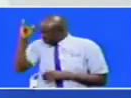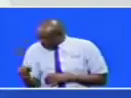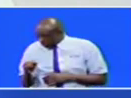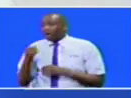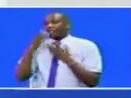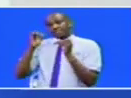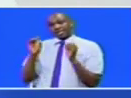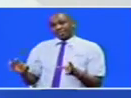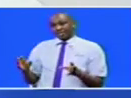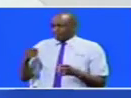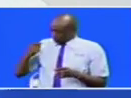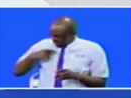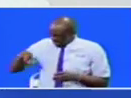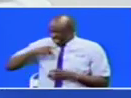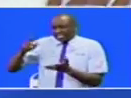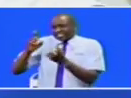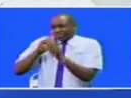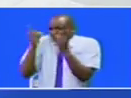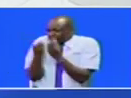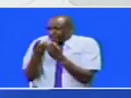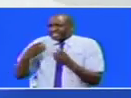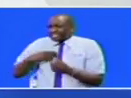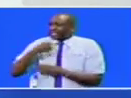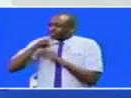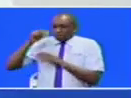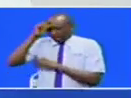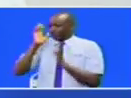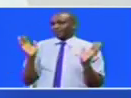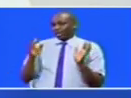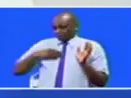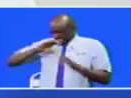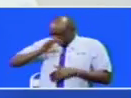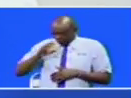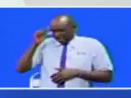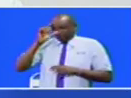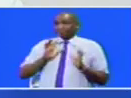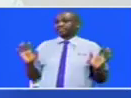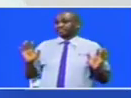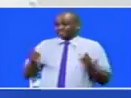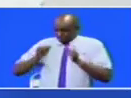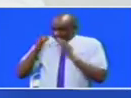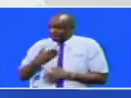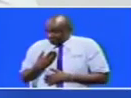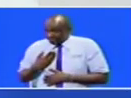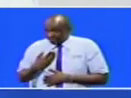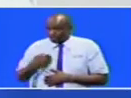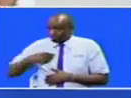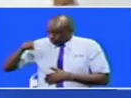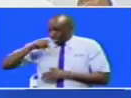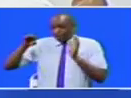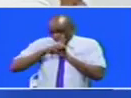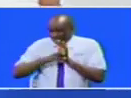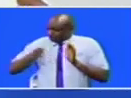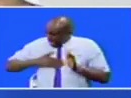in national government. We are not a department within the national government. We are a county government. So therefore, we run programs